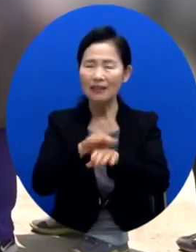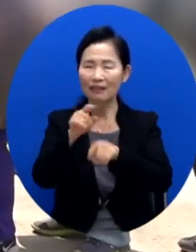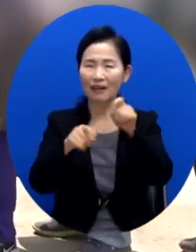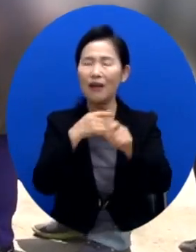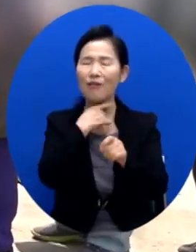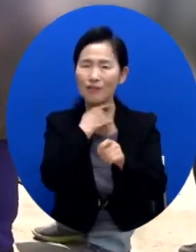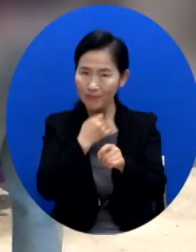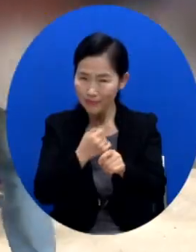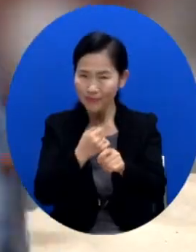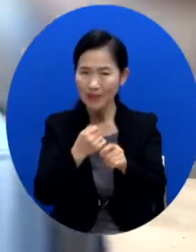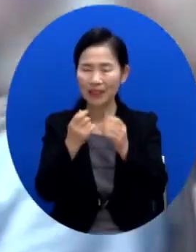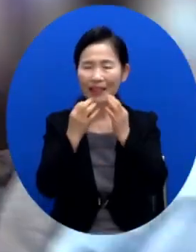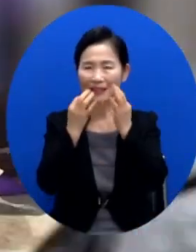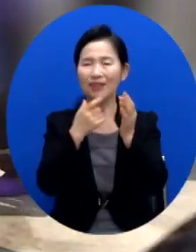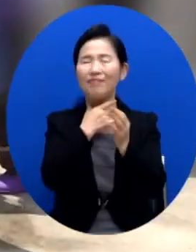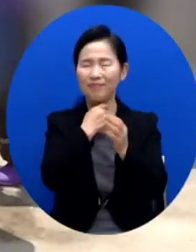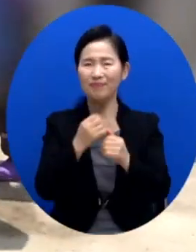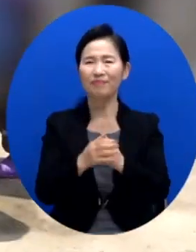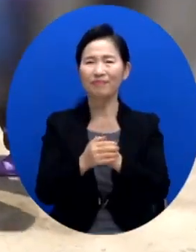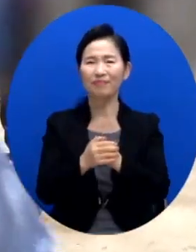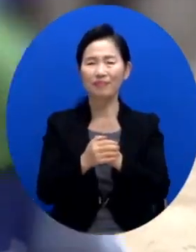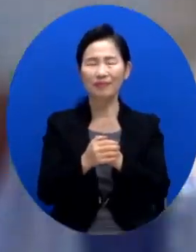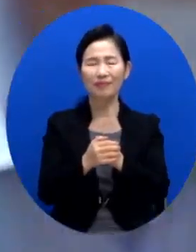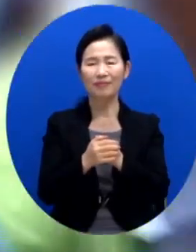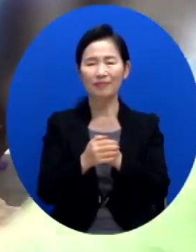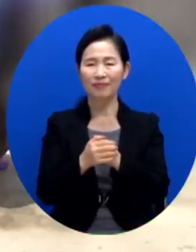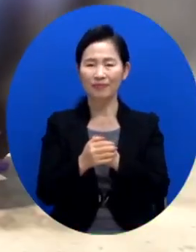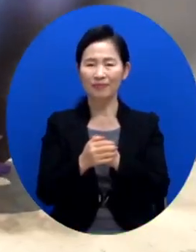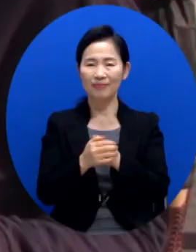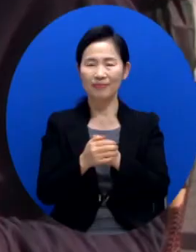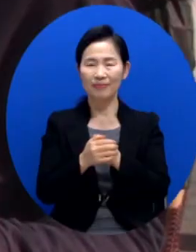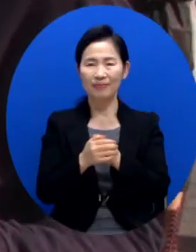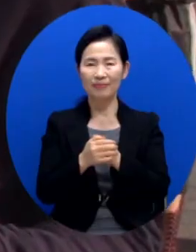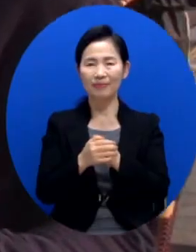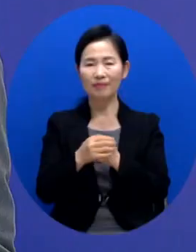간절히 바라고 있습니다. CTS 뉴스 최대진입니다.